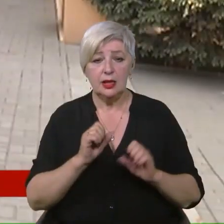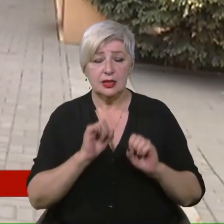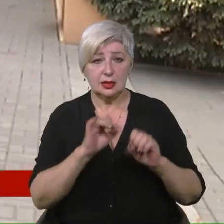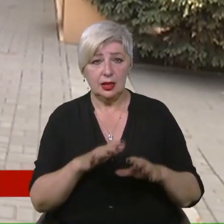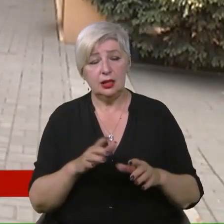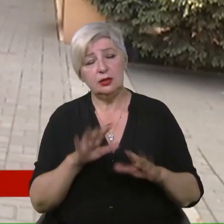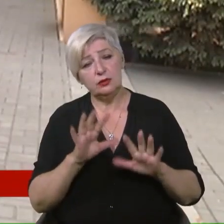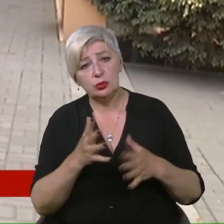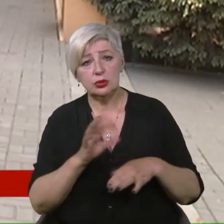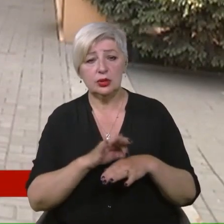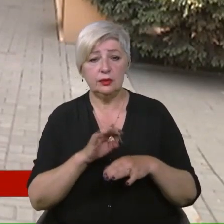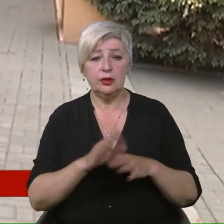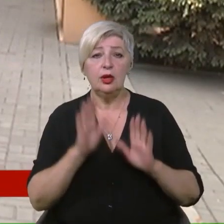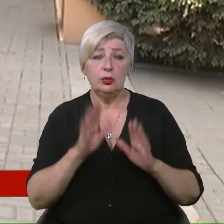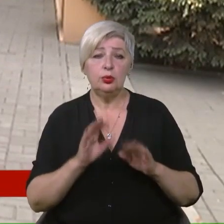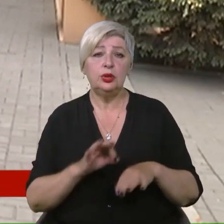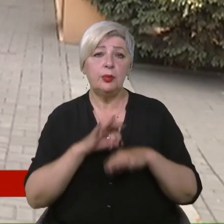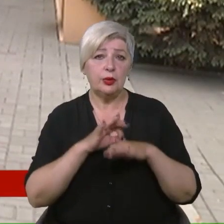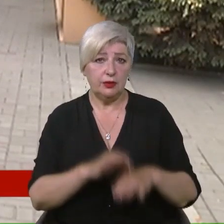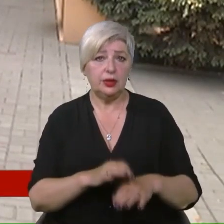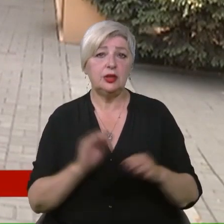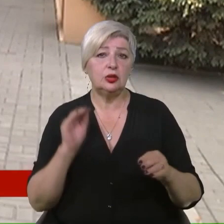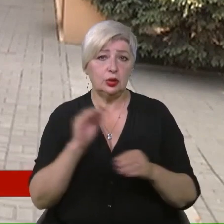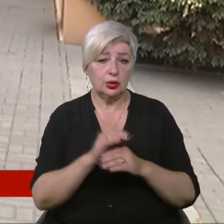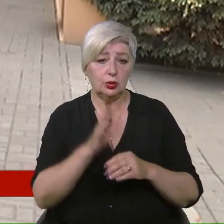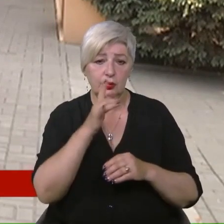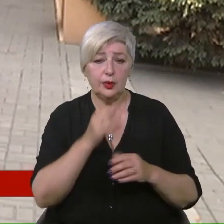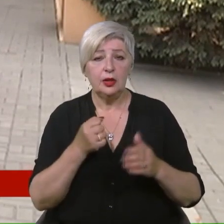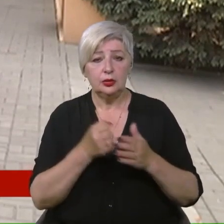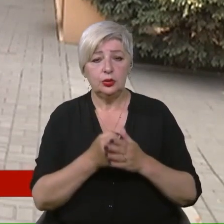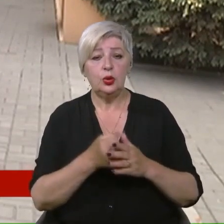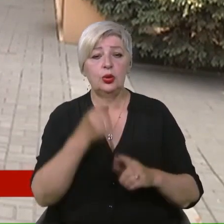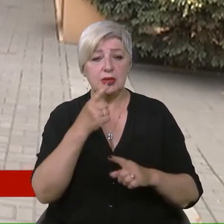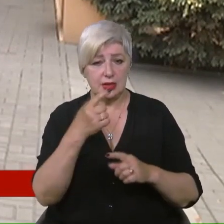захворів, для тих буде проведена додаткова сесія. Вона триватиме до середини липня.